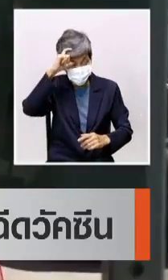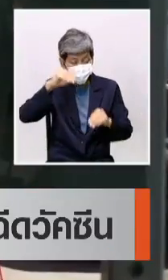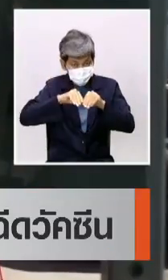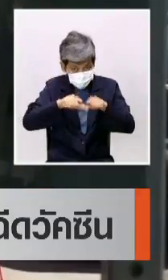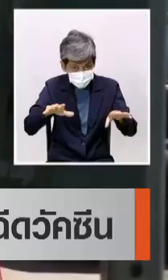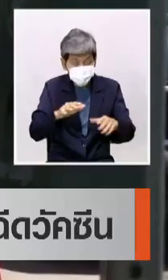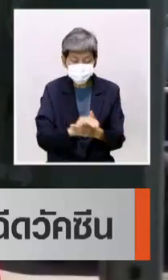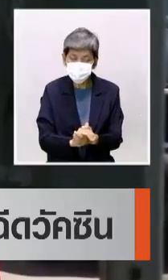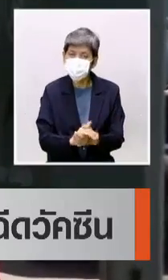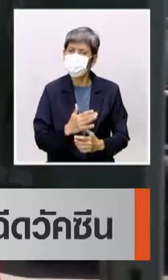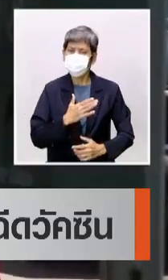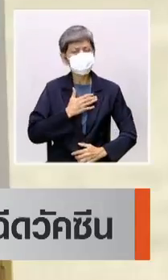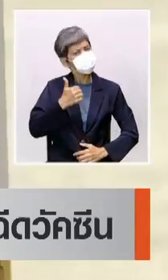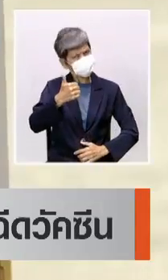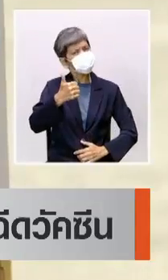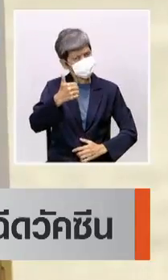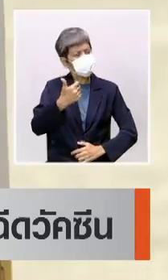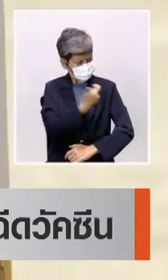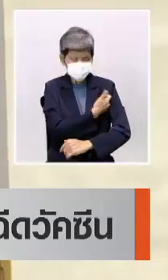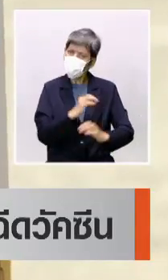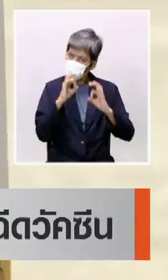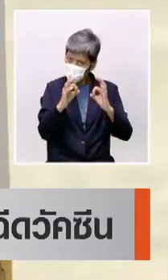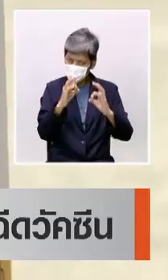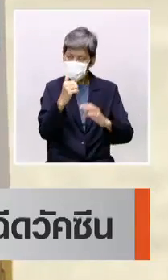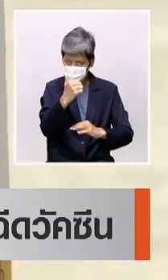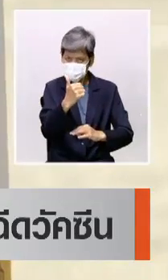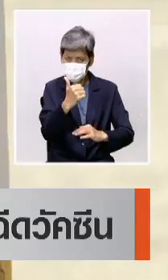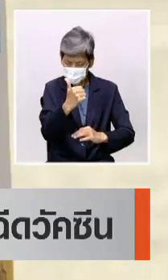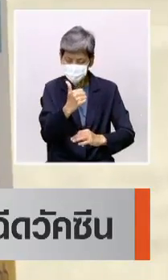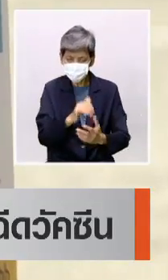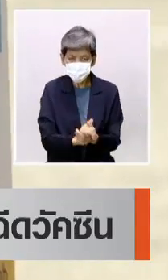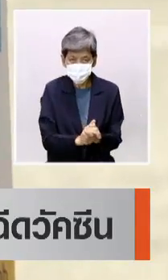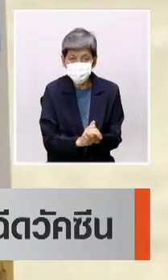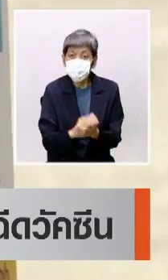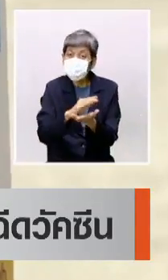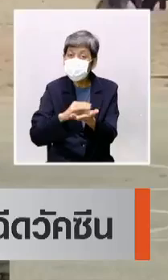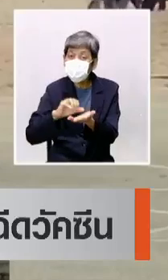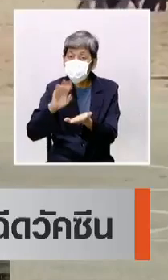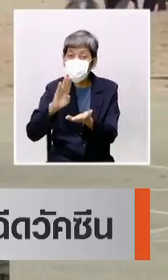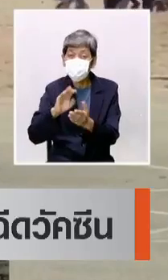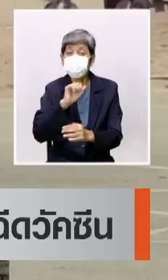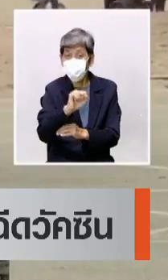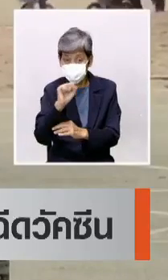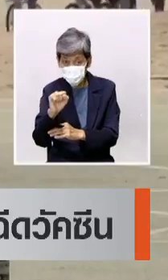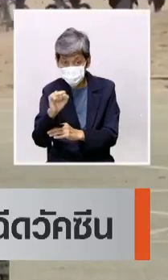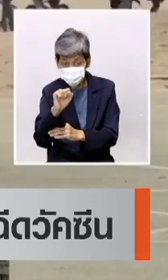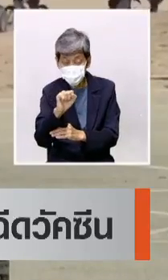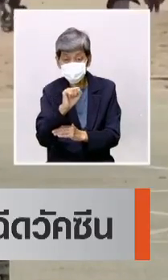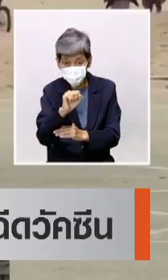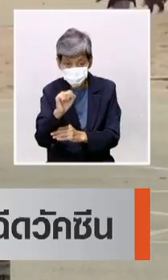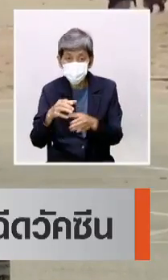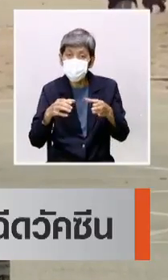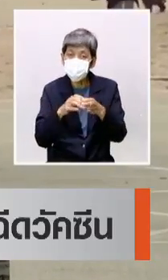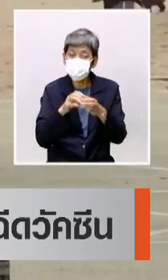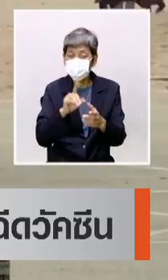าตรการใหม่เนี่ยพวกเขาก็ยอมรับการฉีดวัคซีนภาคบังคับขณะที่สภาผู้แทนราษฎรนะคะสมาชิกจากพรร